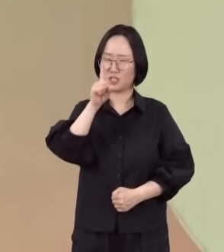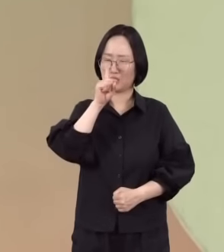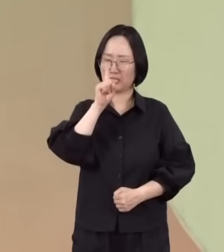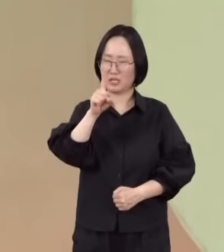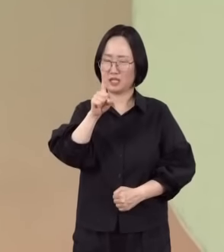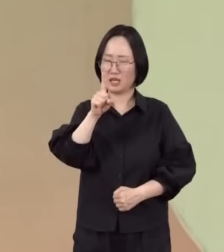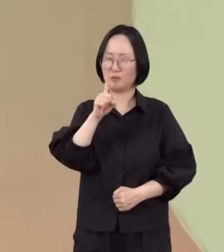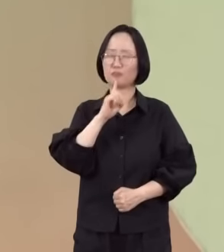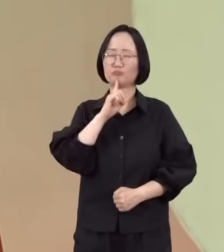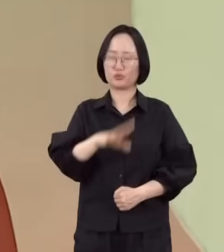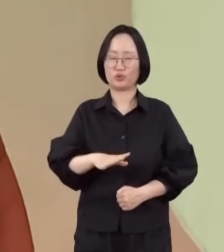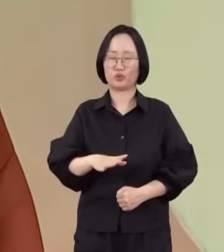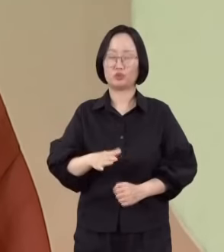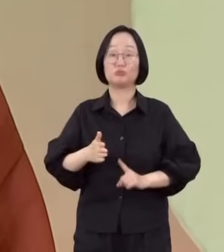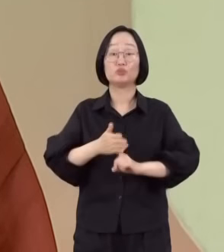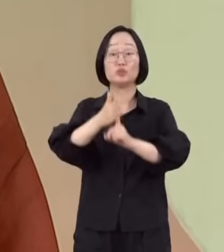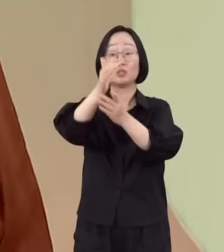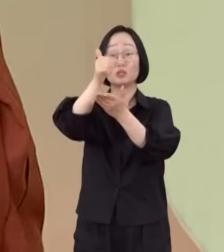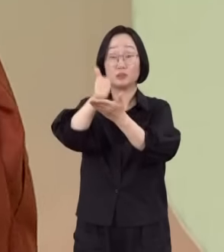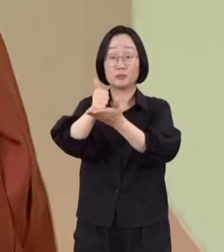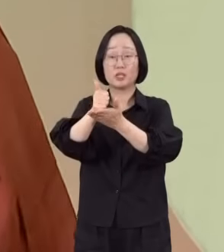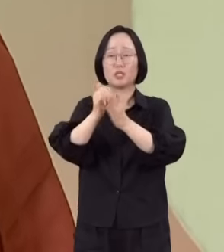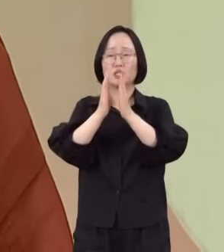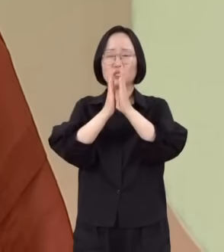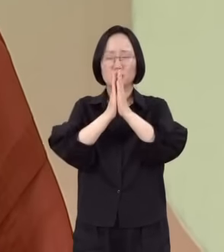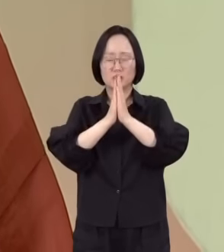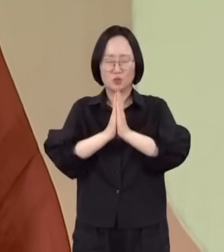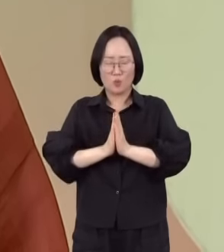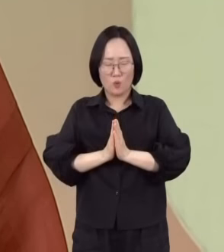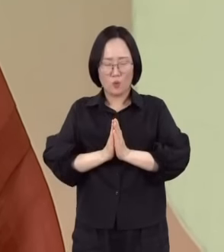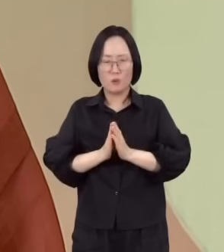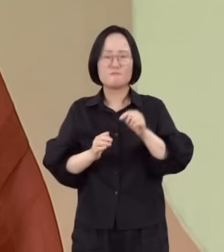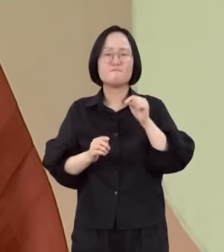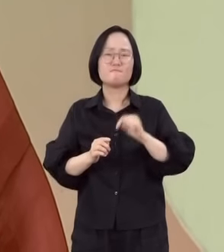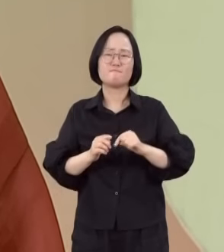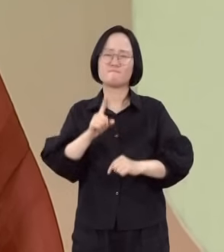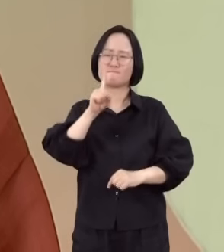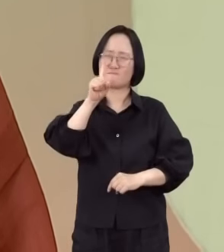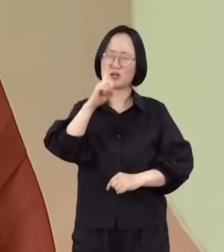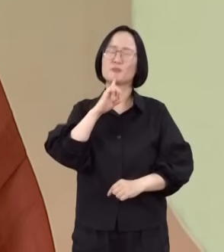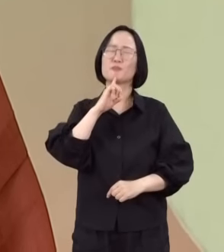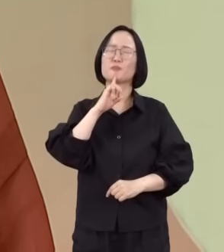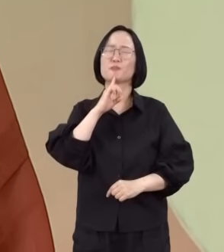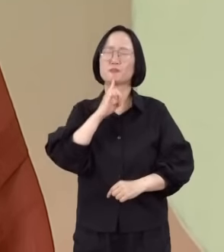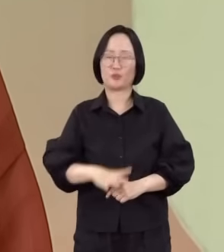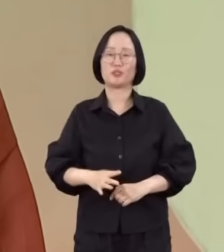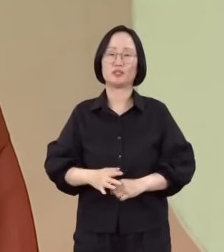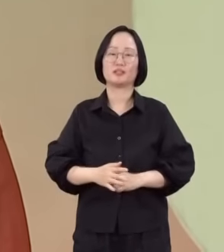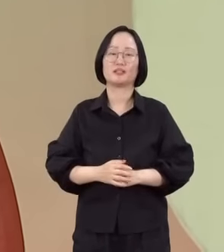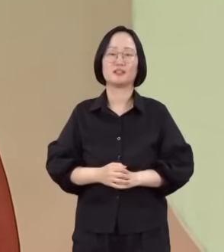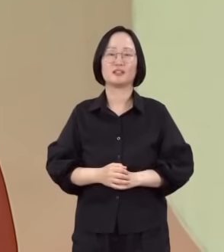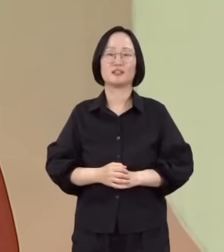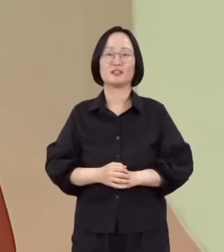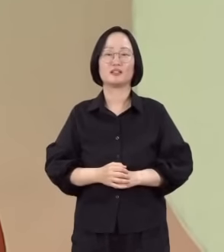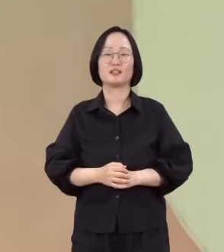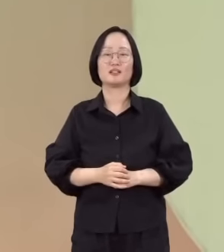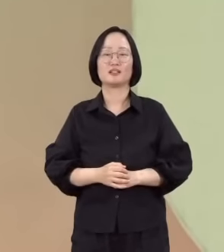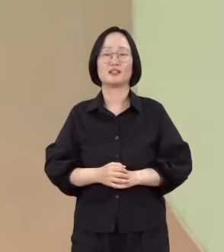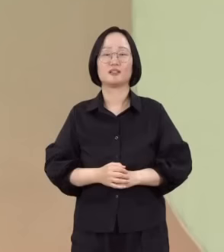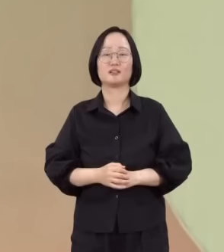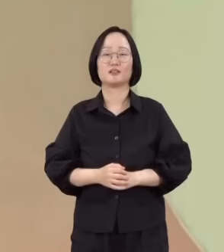부처님께 기도하는 것밖에 없다 어머니가 이렇게 얘기하시더라 부처님께 기도하는 것밖에 없다 그